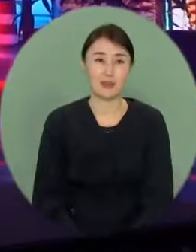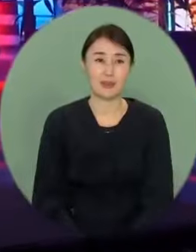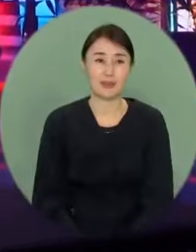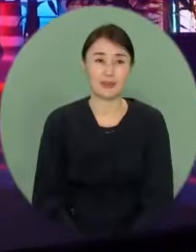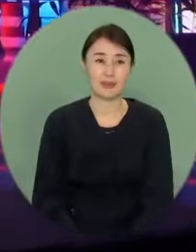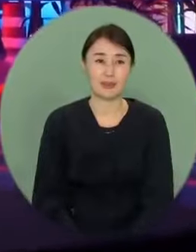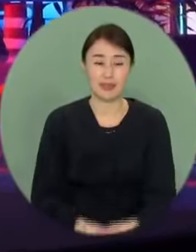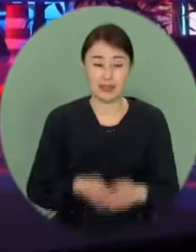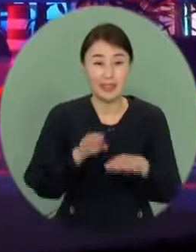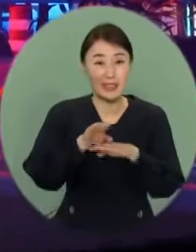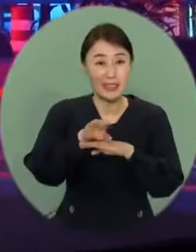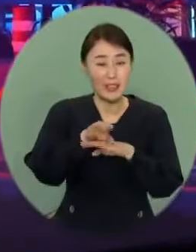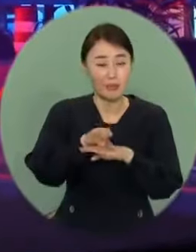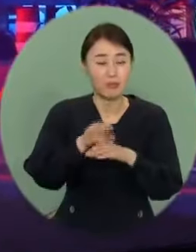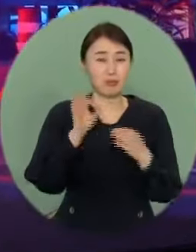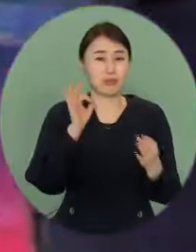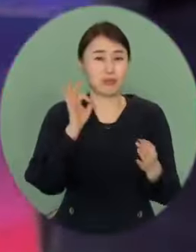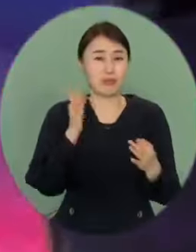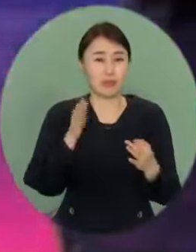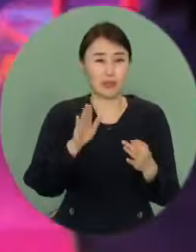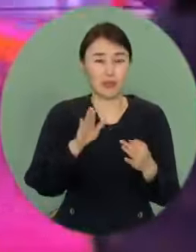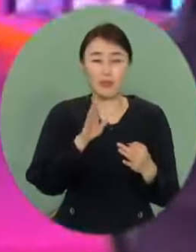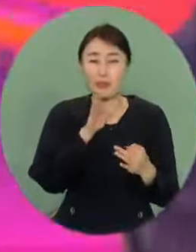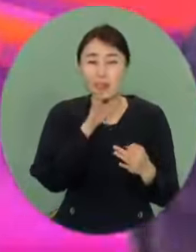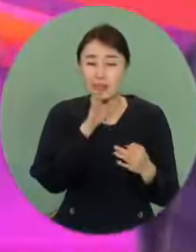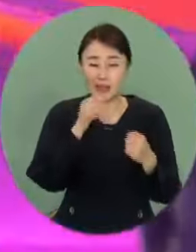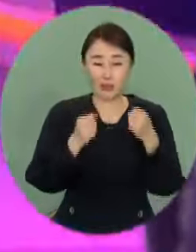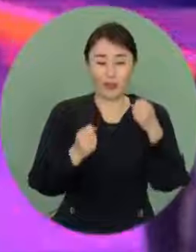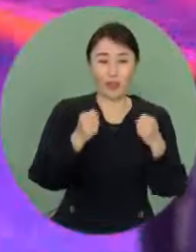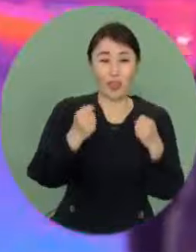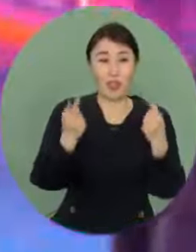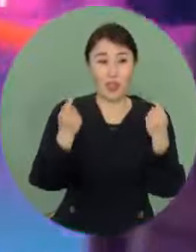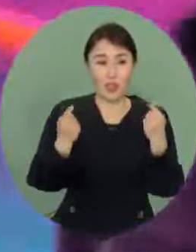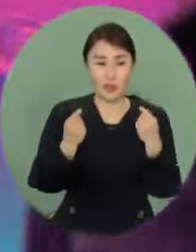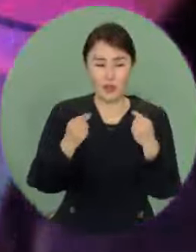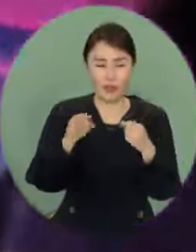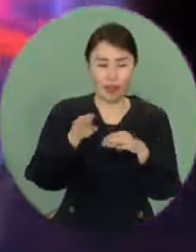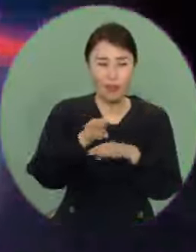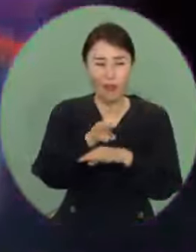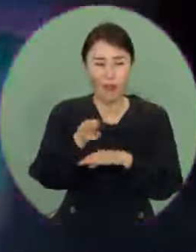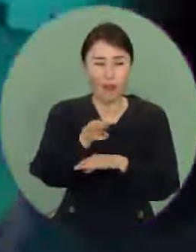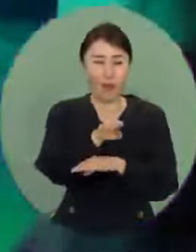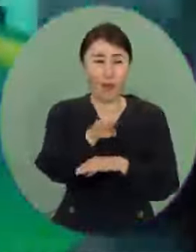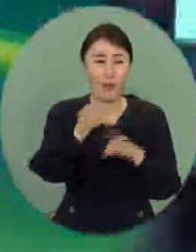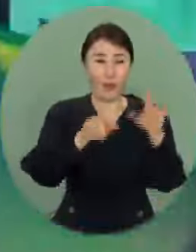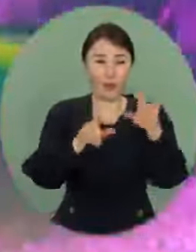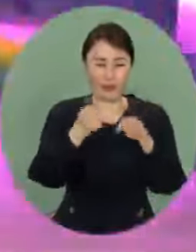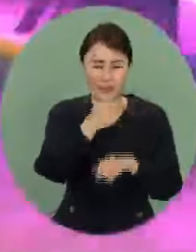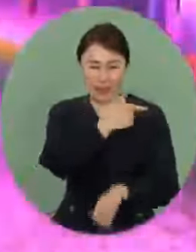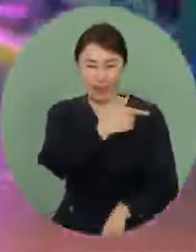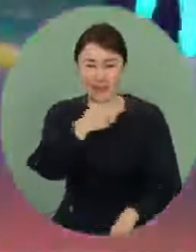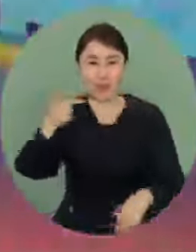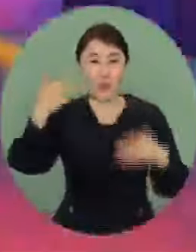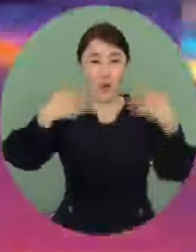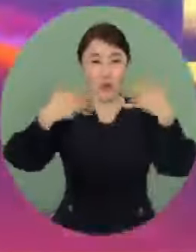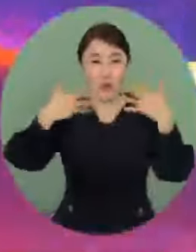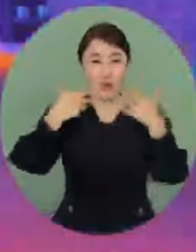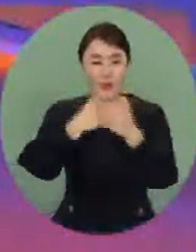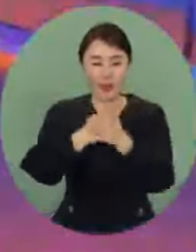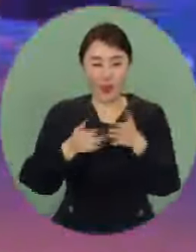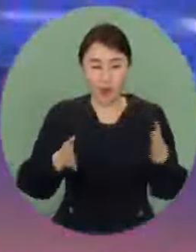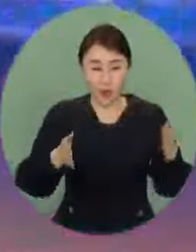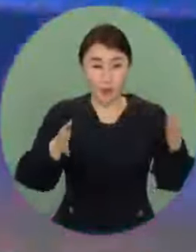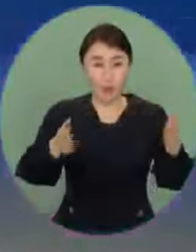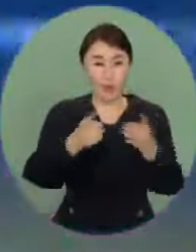차는 멈춰 있는데 마치 운전을 하고 있는 것처럼 실감나게 달립니다 초대형 LED 화면 속에는 건물과 도로 이동